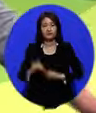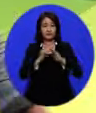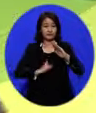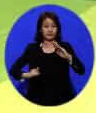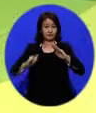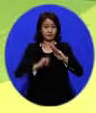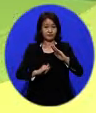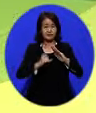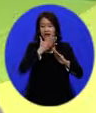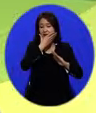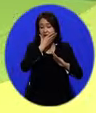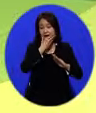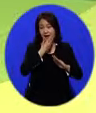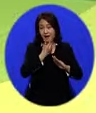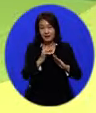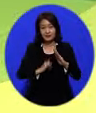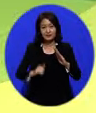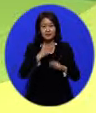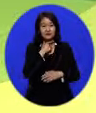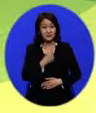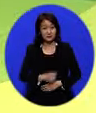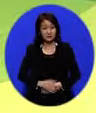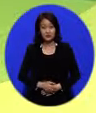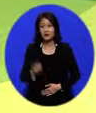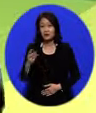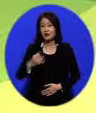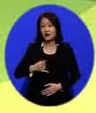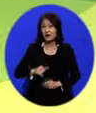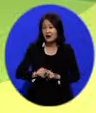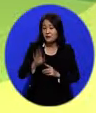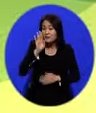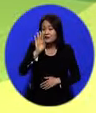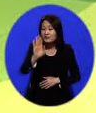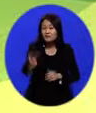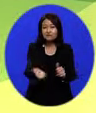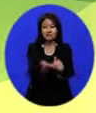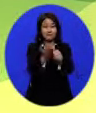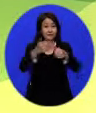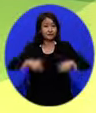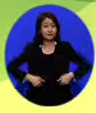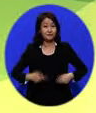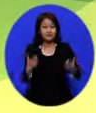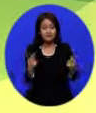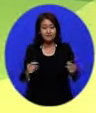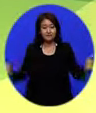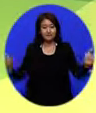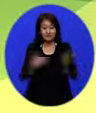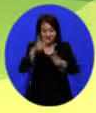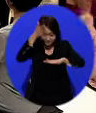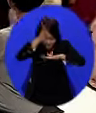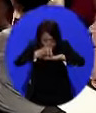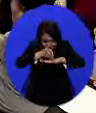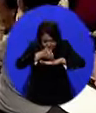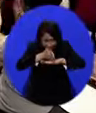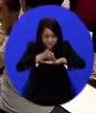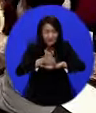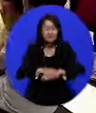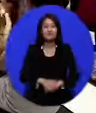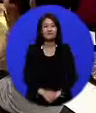가정이 행복한 가정이 됐으면 좋겠습니다. 또 아이들도 미래 인재로 키워야 되겠죠. 자, 마치겠습니다. 감사합니다.